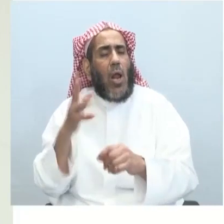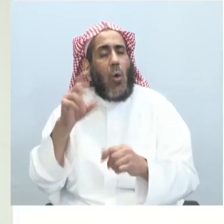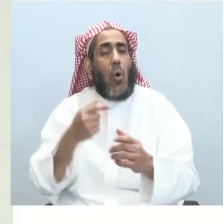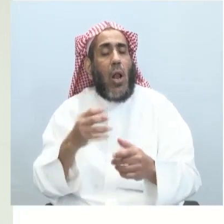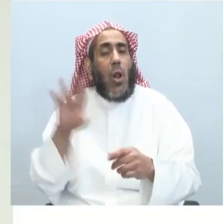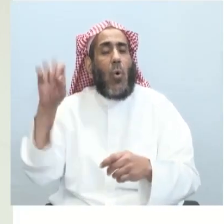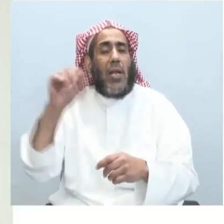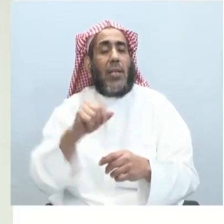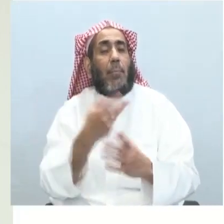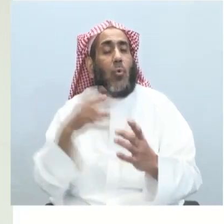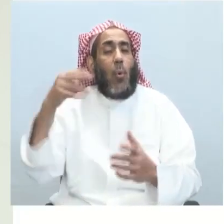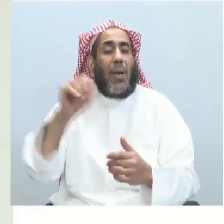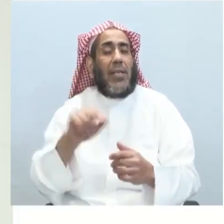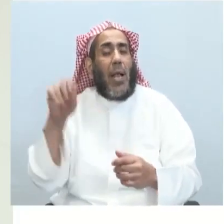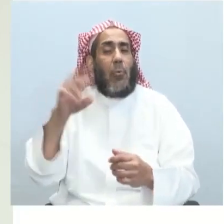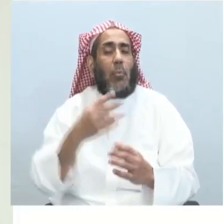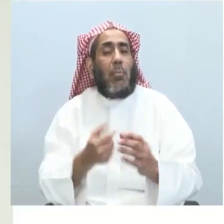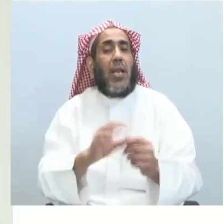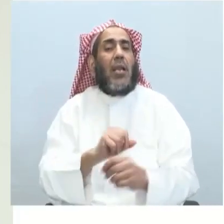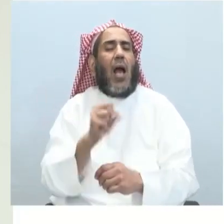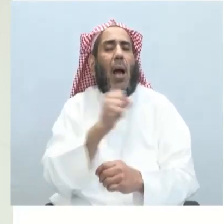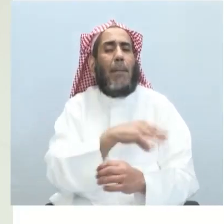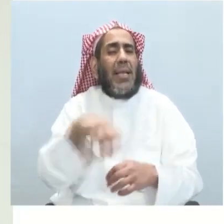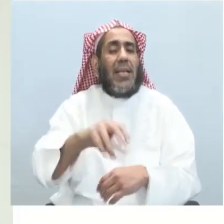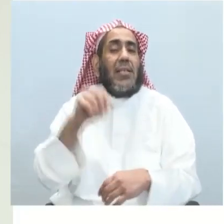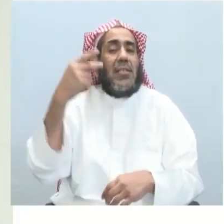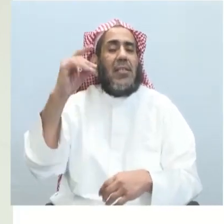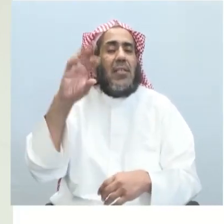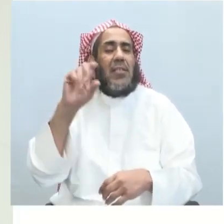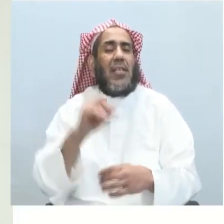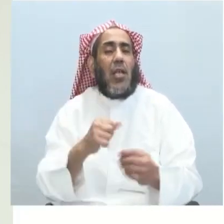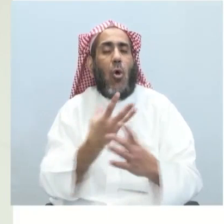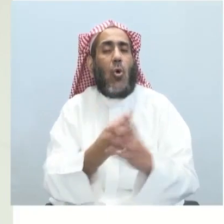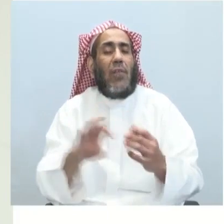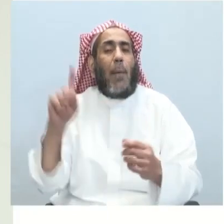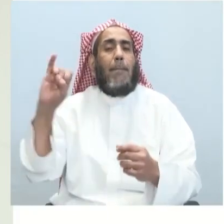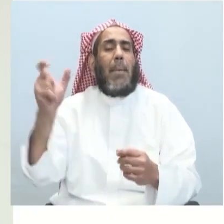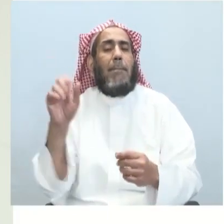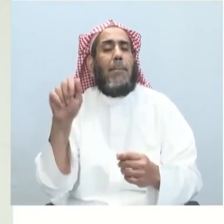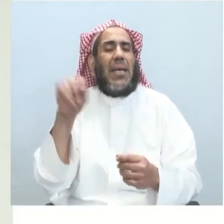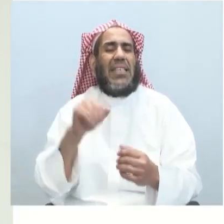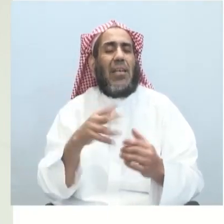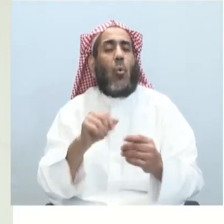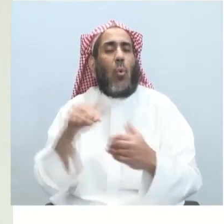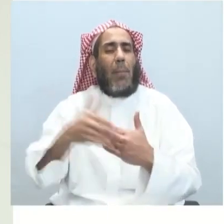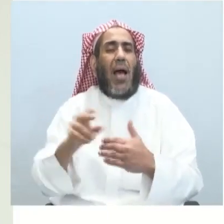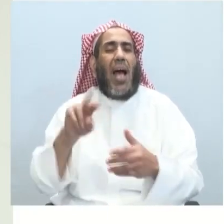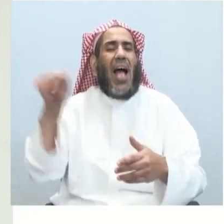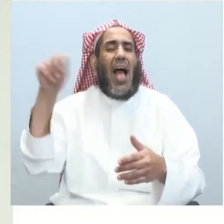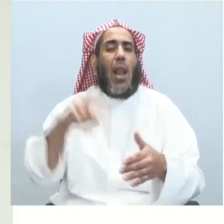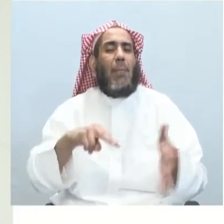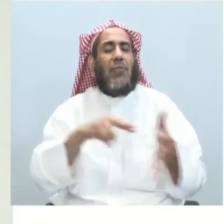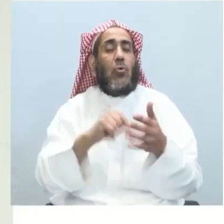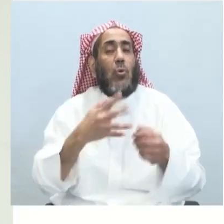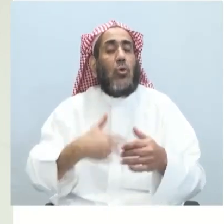الوليد ابن عبيد البحتري من قبيله طي ولد في منبج قرب حلب ويعد طبعا من